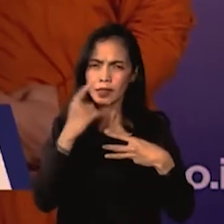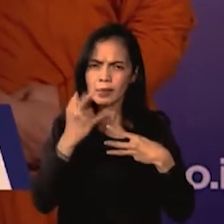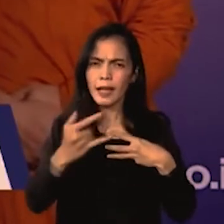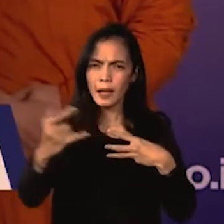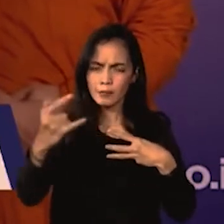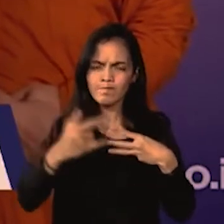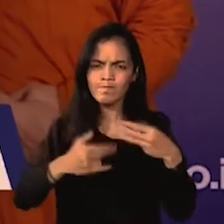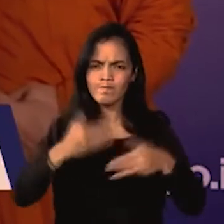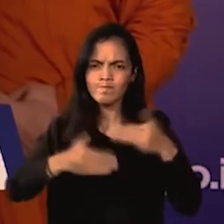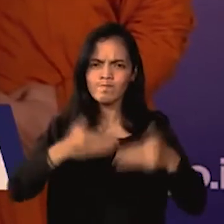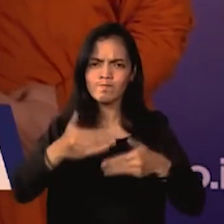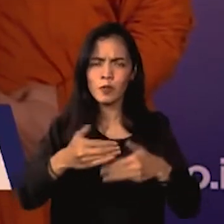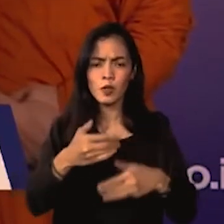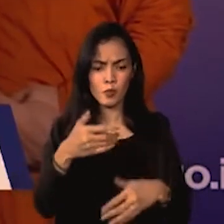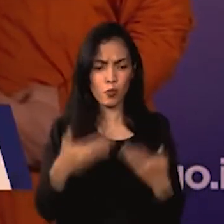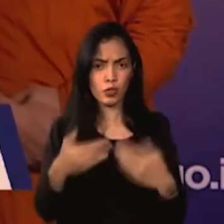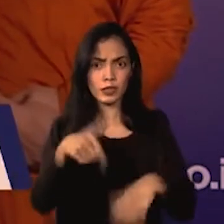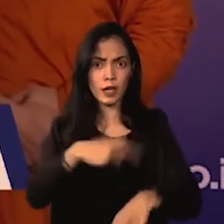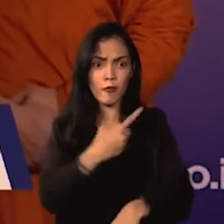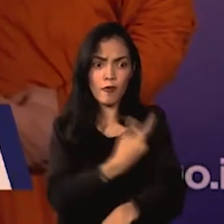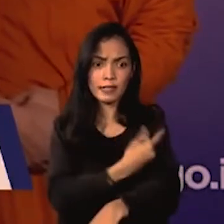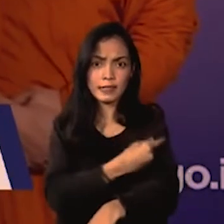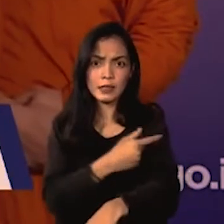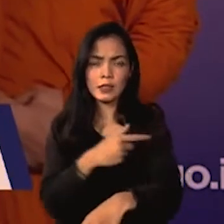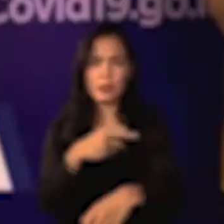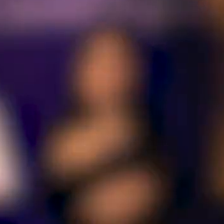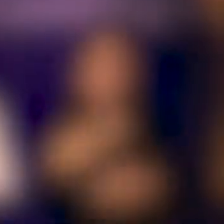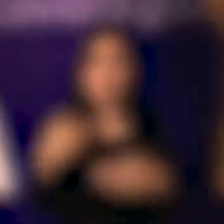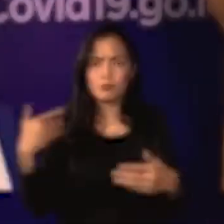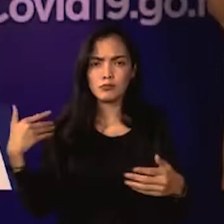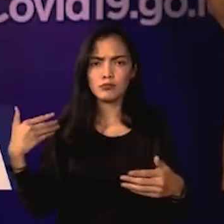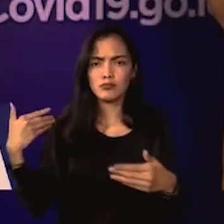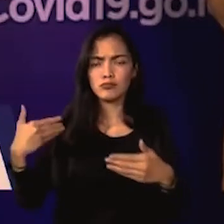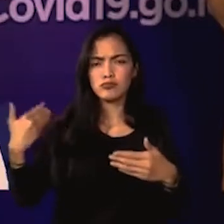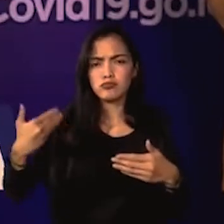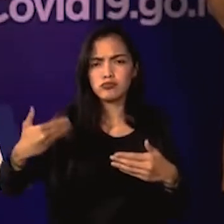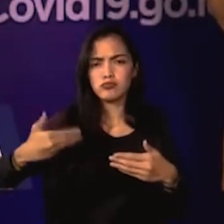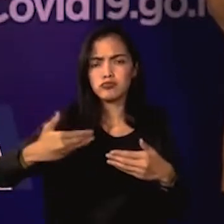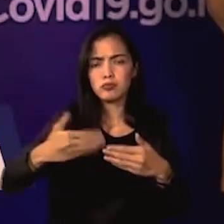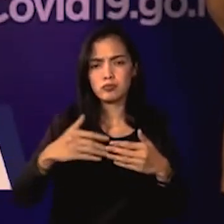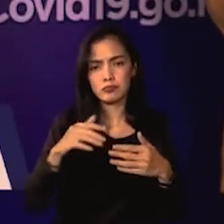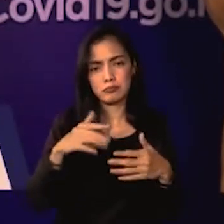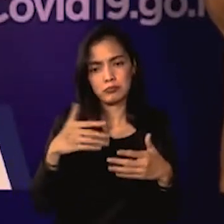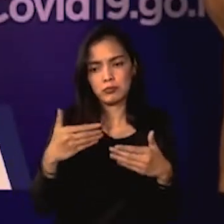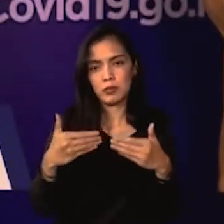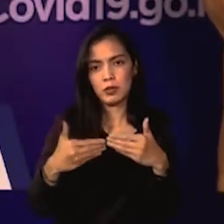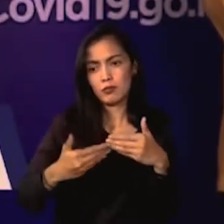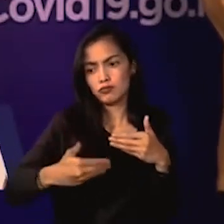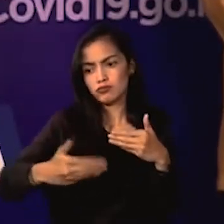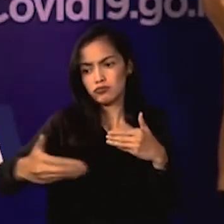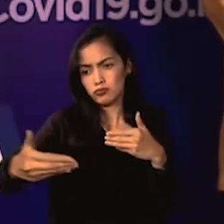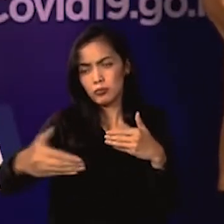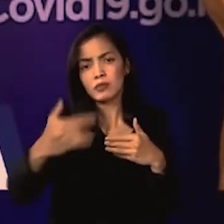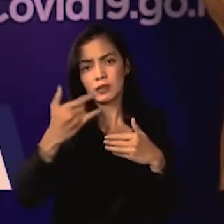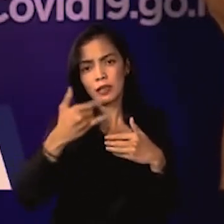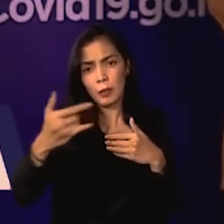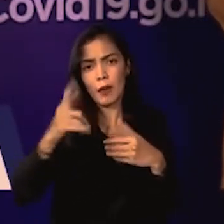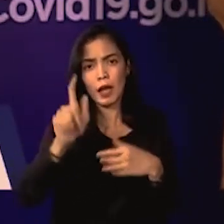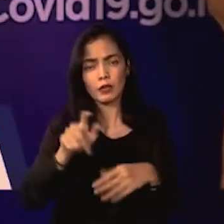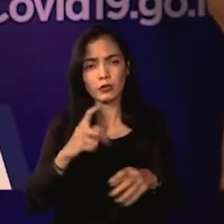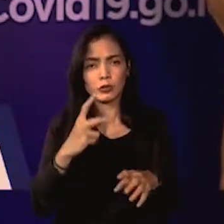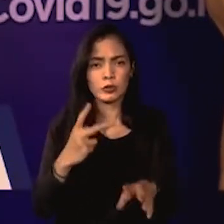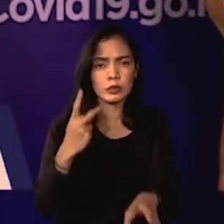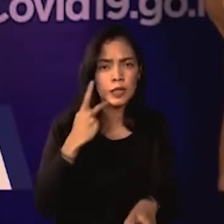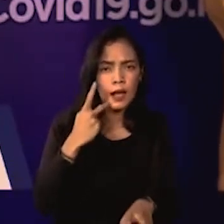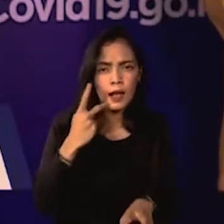proses vaksinasi kita hampir berjalan nanti beberapa bulan kemudian. Sehingga dalam proses